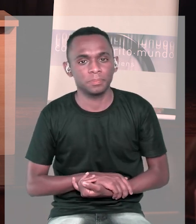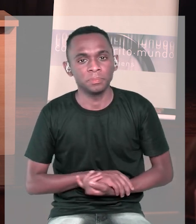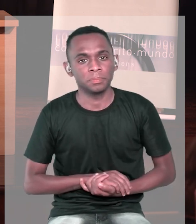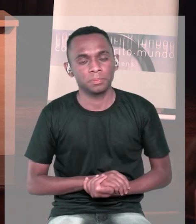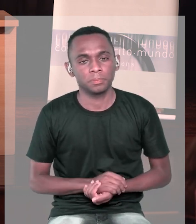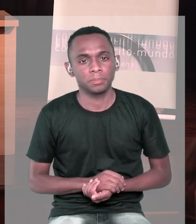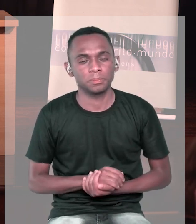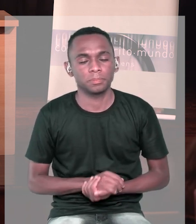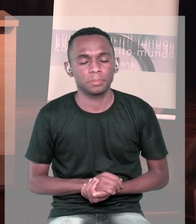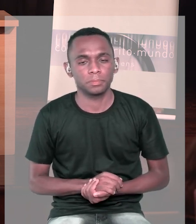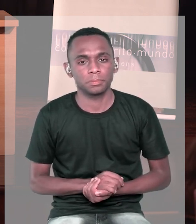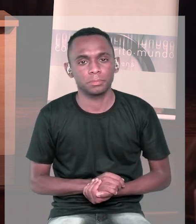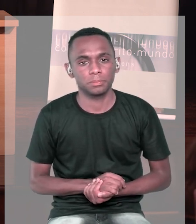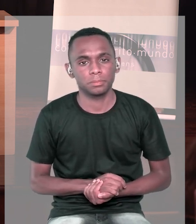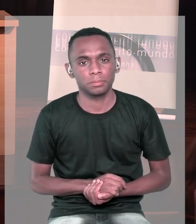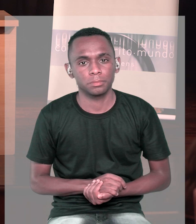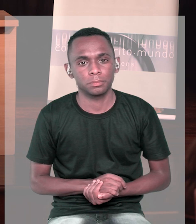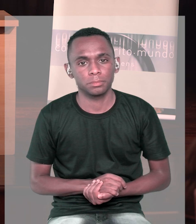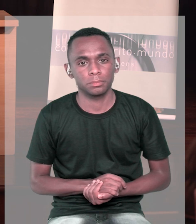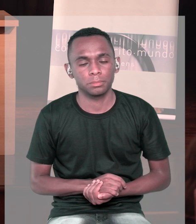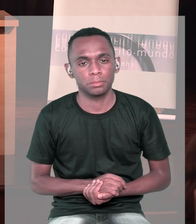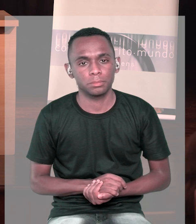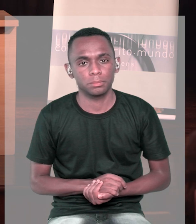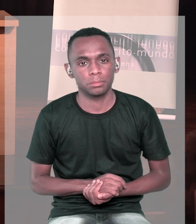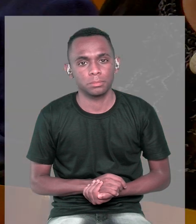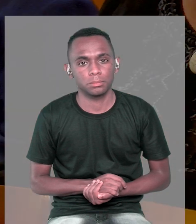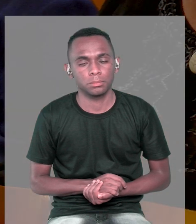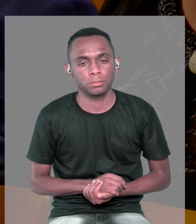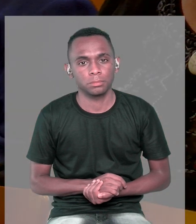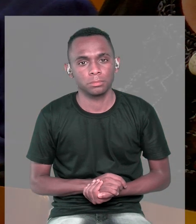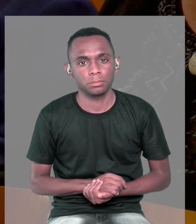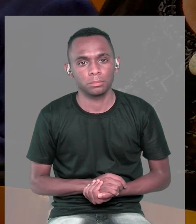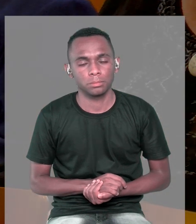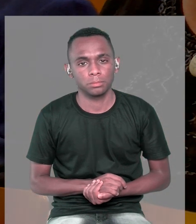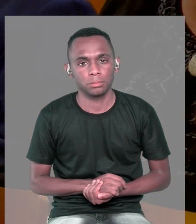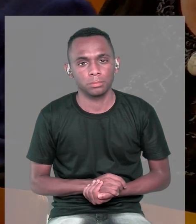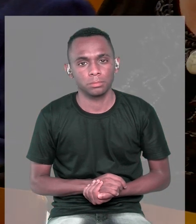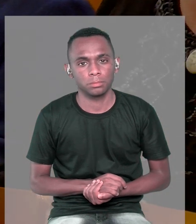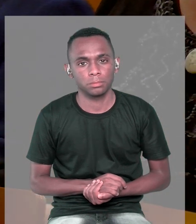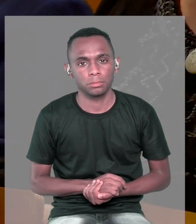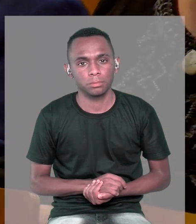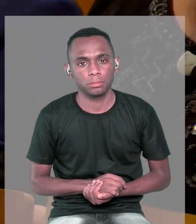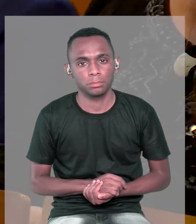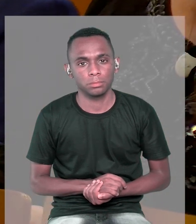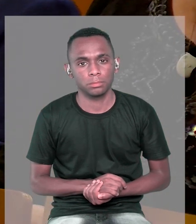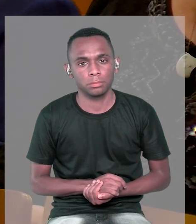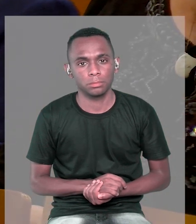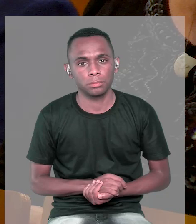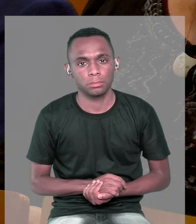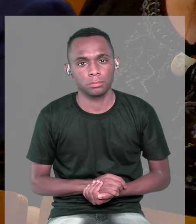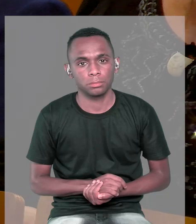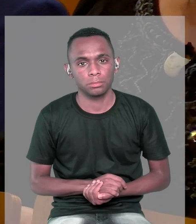proposition, donc 1, ce qui est à moi est à moi. 2, si c'est à moi, j'en prive l'autre. Troisièmement,